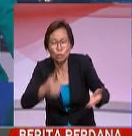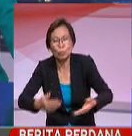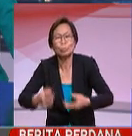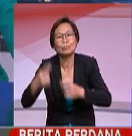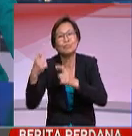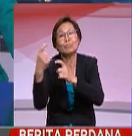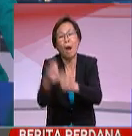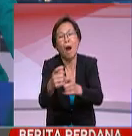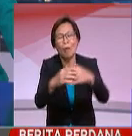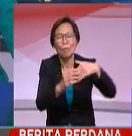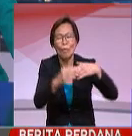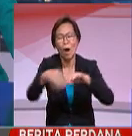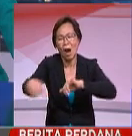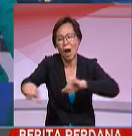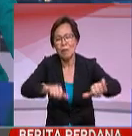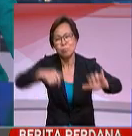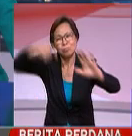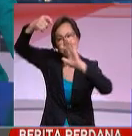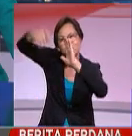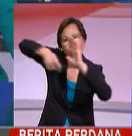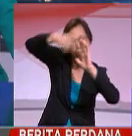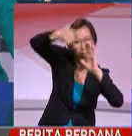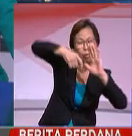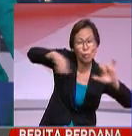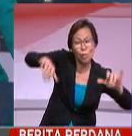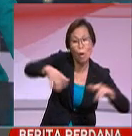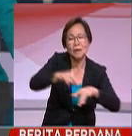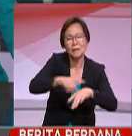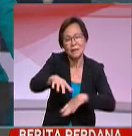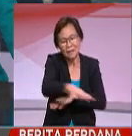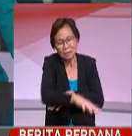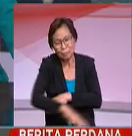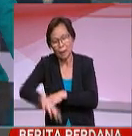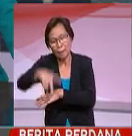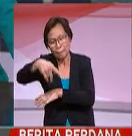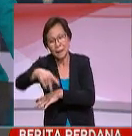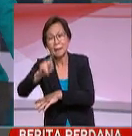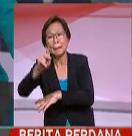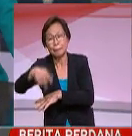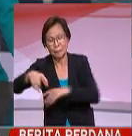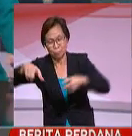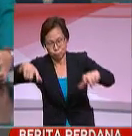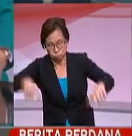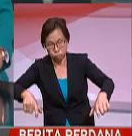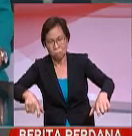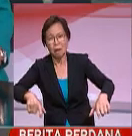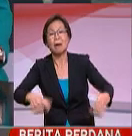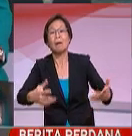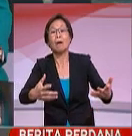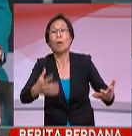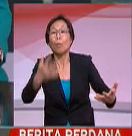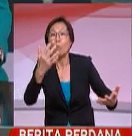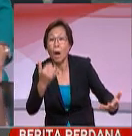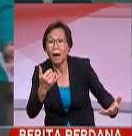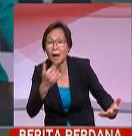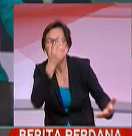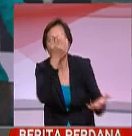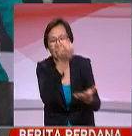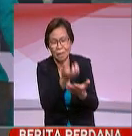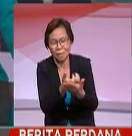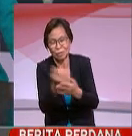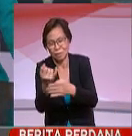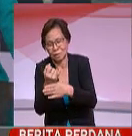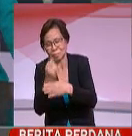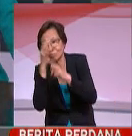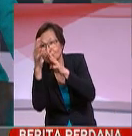diberikan kelonggaran bagi aktiviti penggambaran dijalankan di kawasan PKP. Langkah proaktif tersebut demi memastikan ekonomi